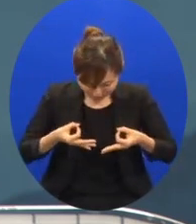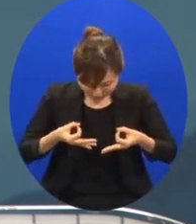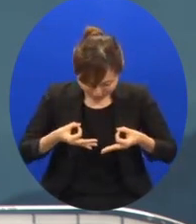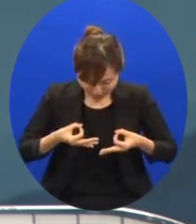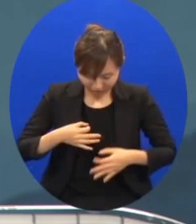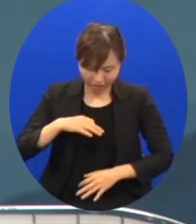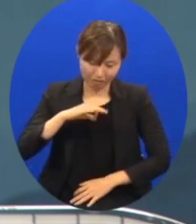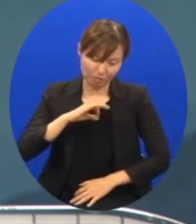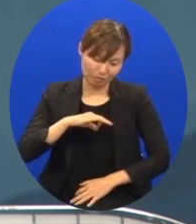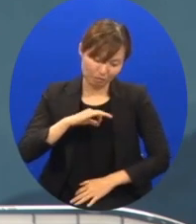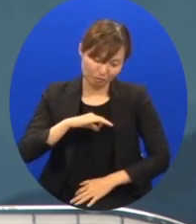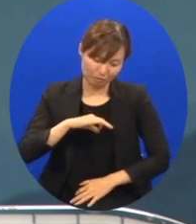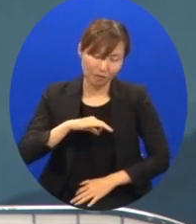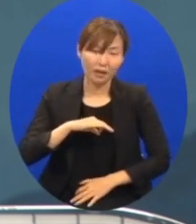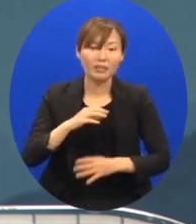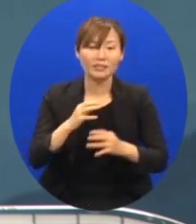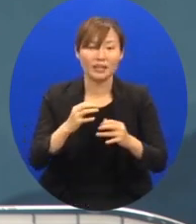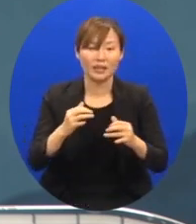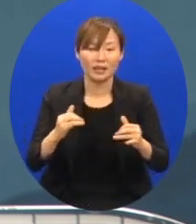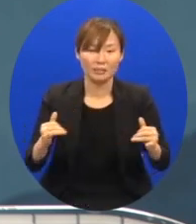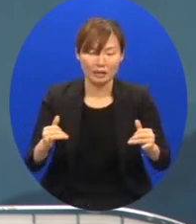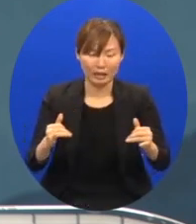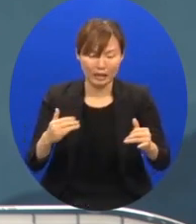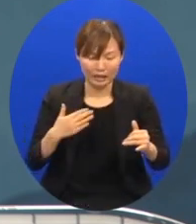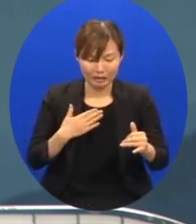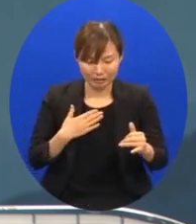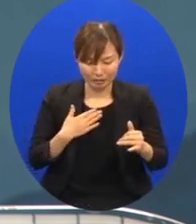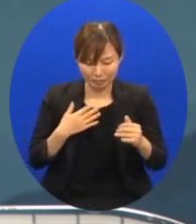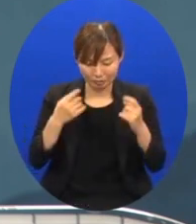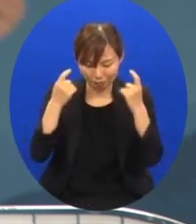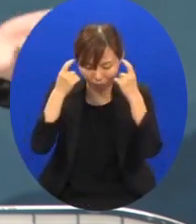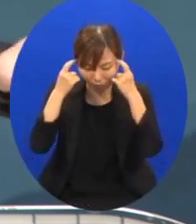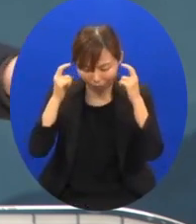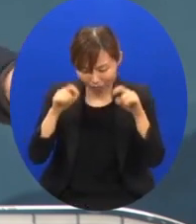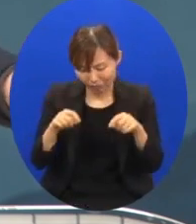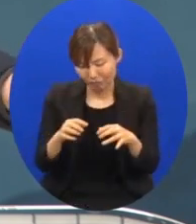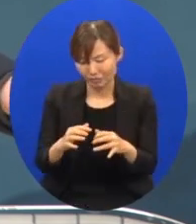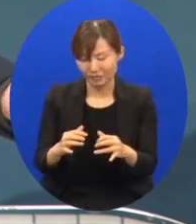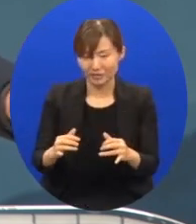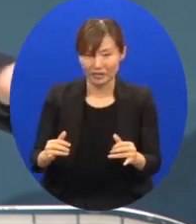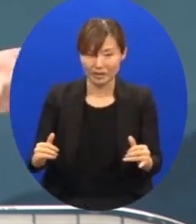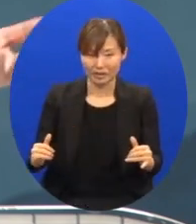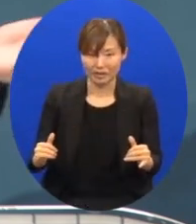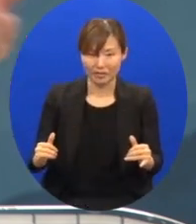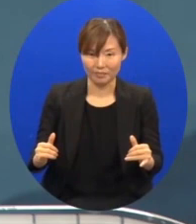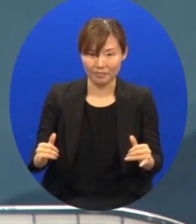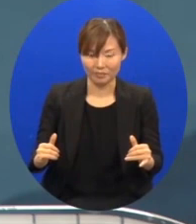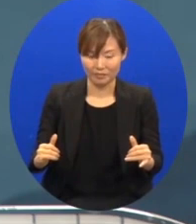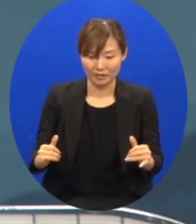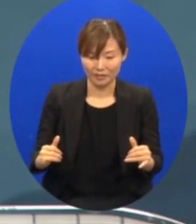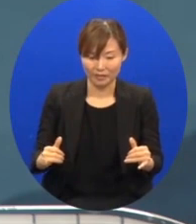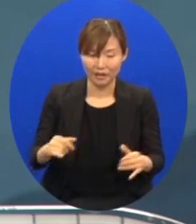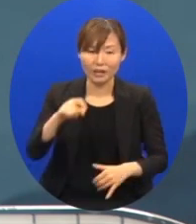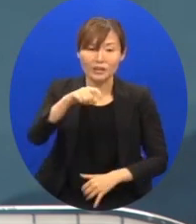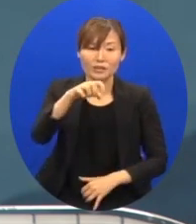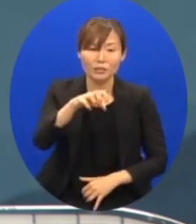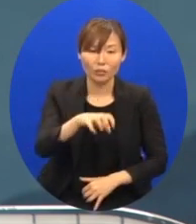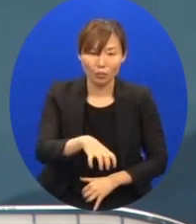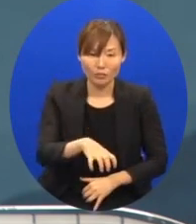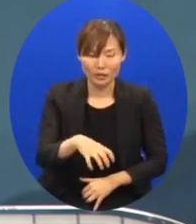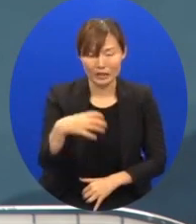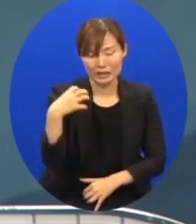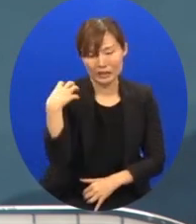아무것도 할 수 없는 자 정말 밀어 나 기 짝이 없는 자를 하나님이 교회에 다닌 자로 덜컥 이렇게 세우셨습니다